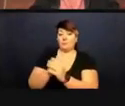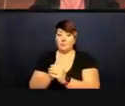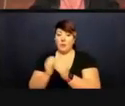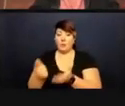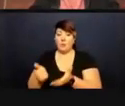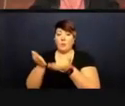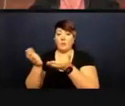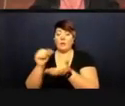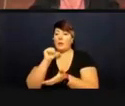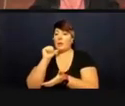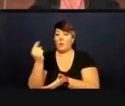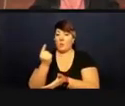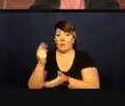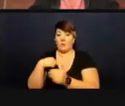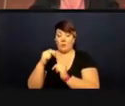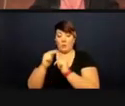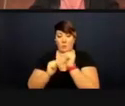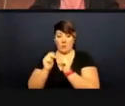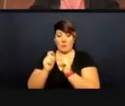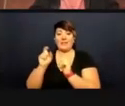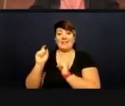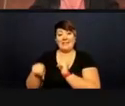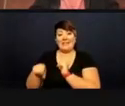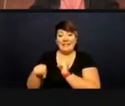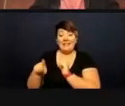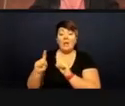Mpendekezo yetu yatategemea